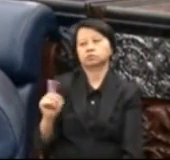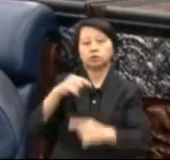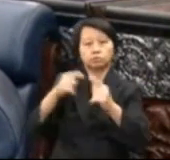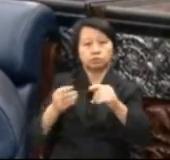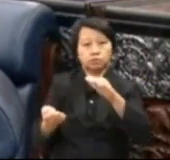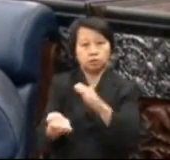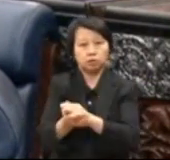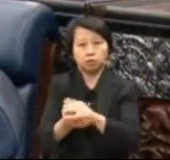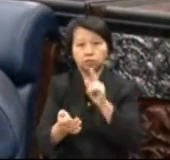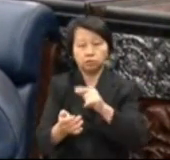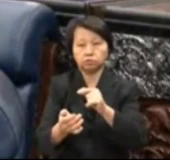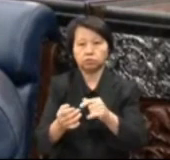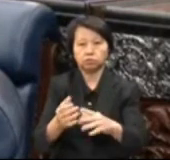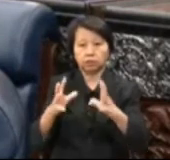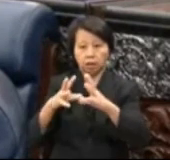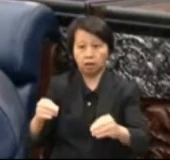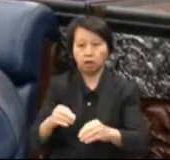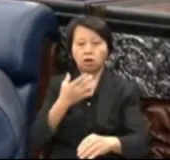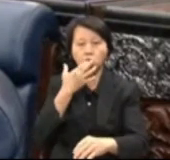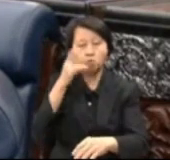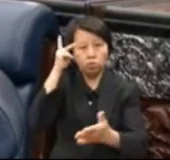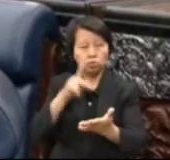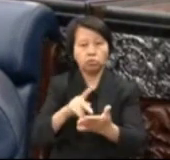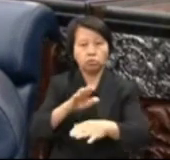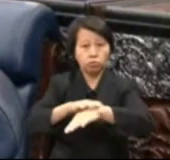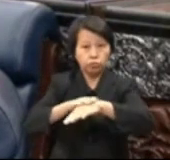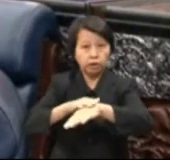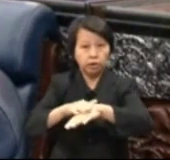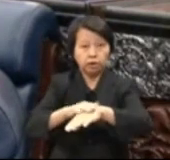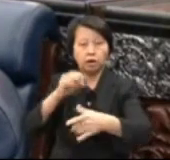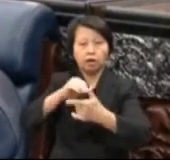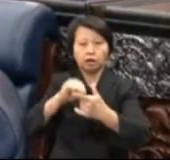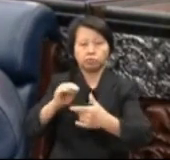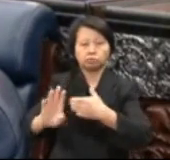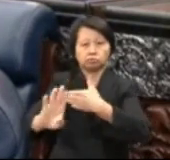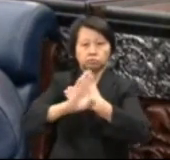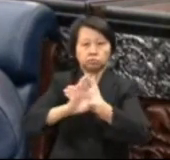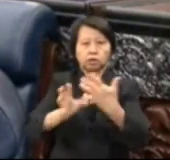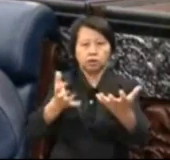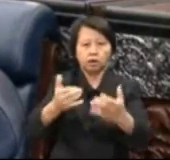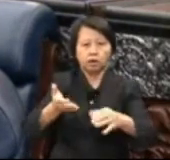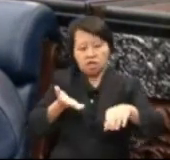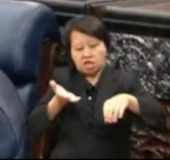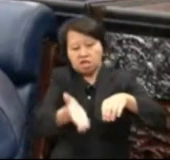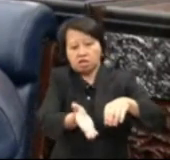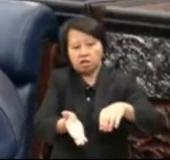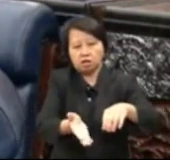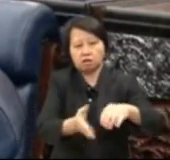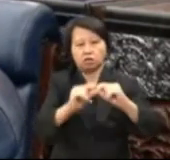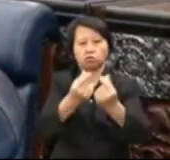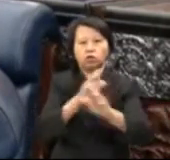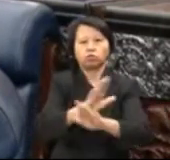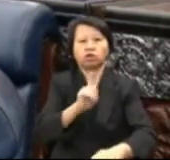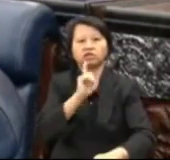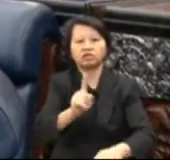raswa tidak mengenal warna kulit ataupun mengancam nak sembelih gulungan